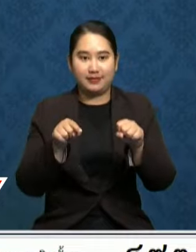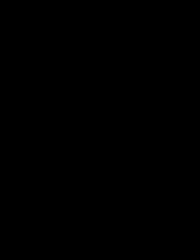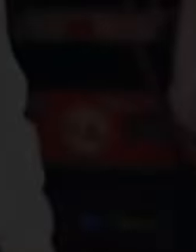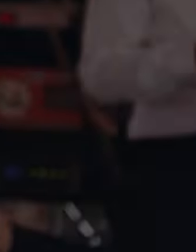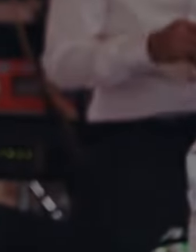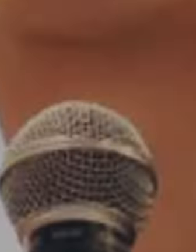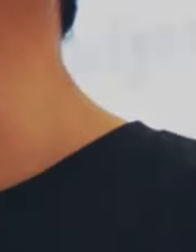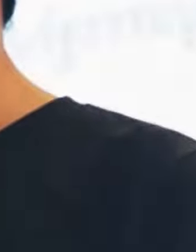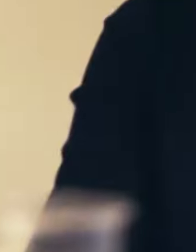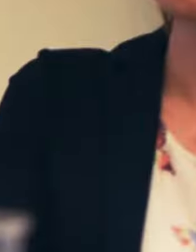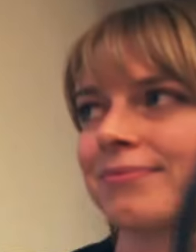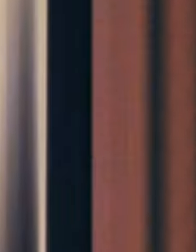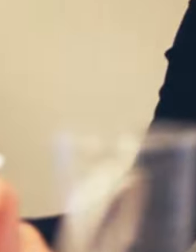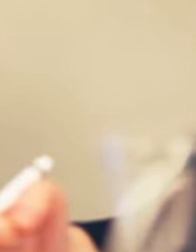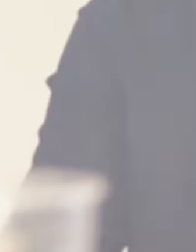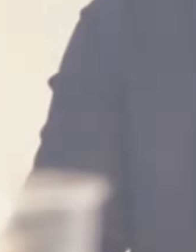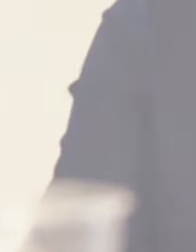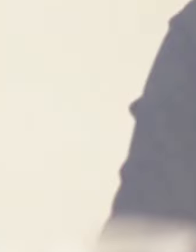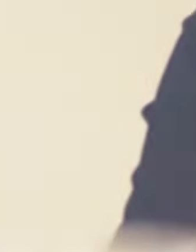ขอบคุครับ